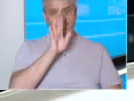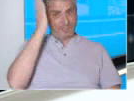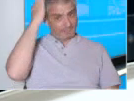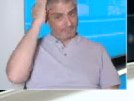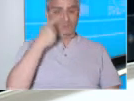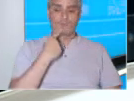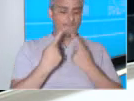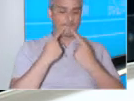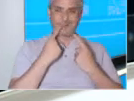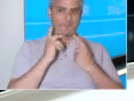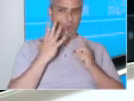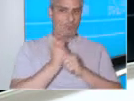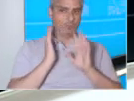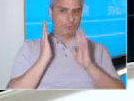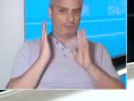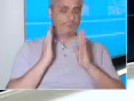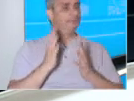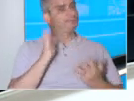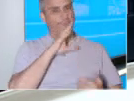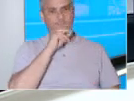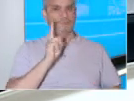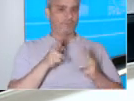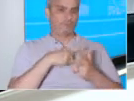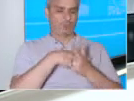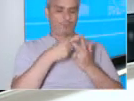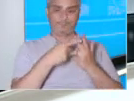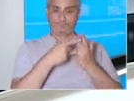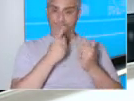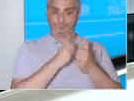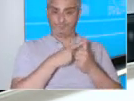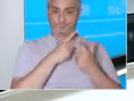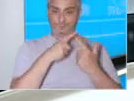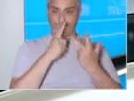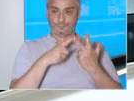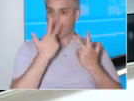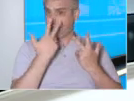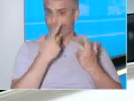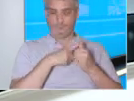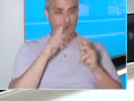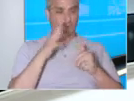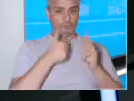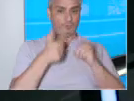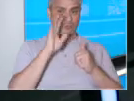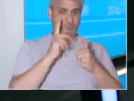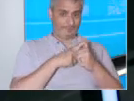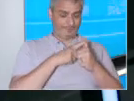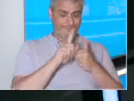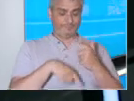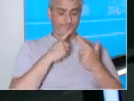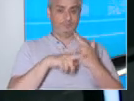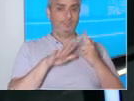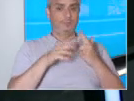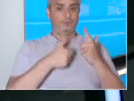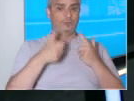אומר שהמגעים ביניהם לא מי יודע מה. כן. אז בוא נדבר על האופציות של המגעים ביניהם. יש שלוש אופציות. ממשלה בראשות נתניהו,